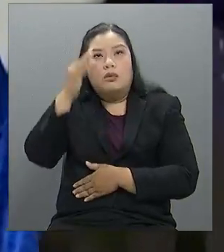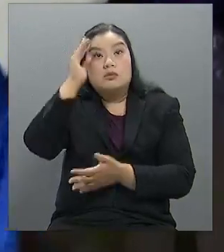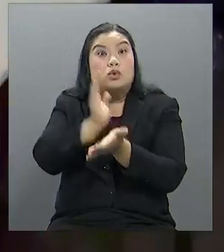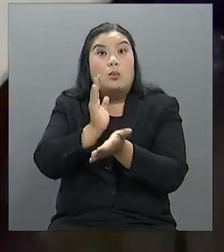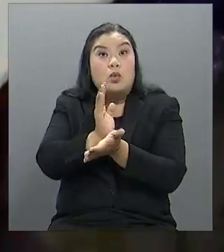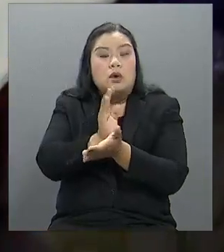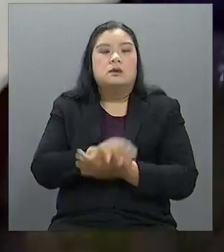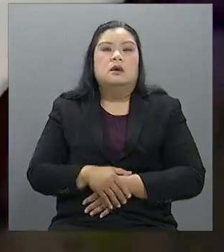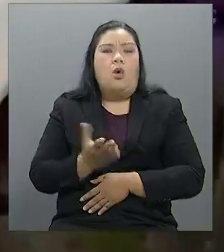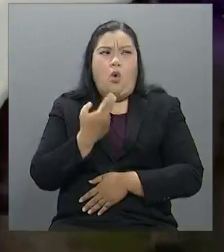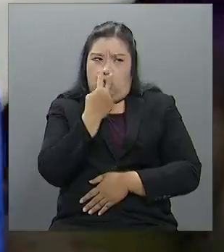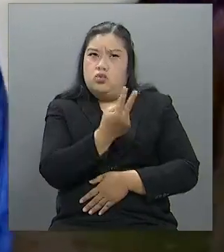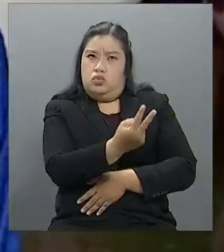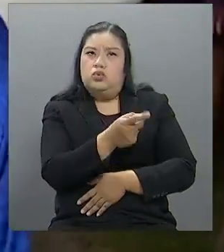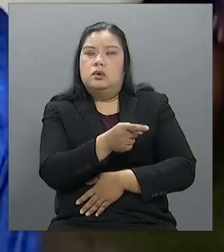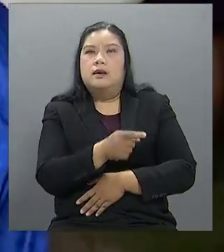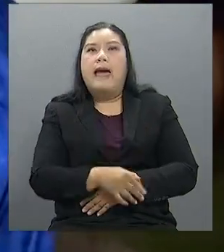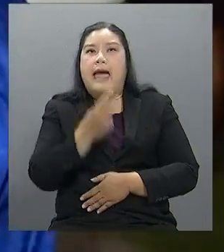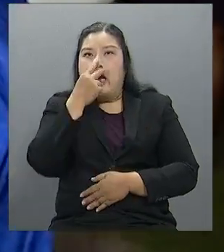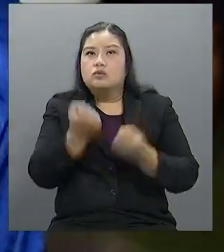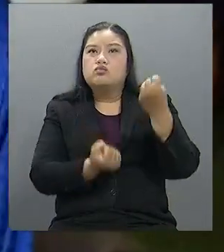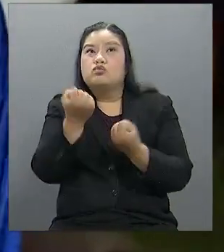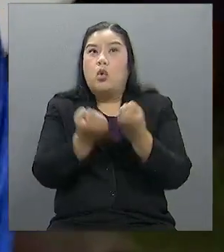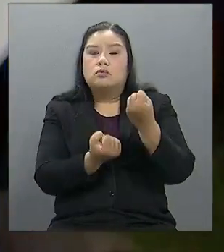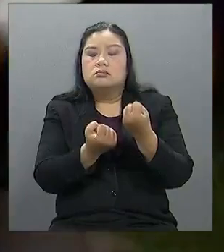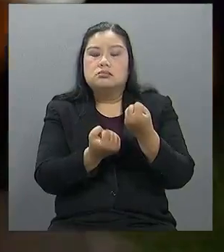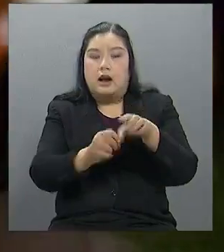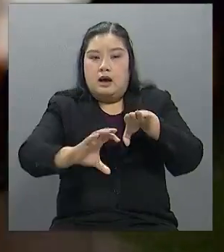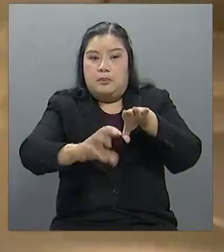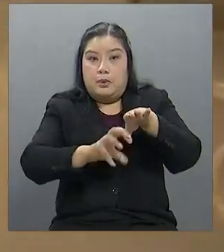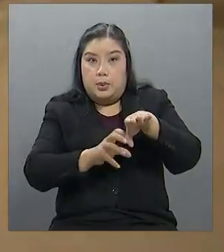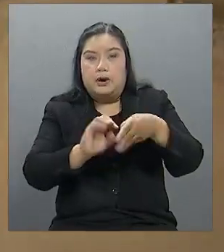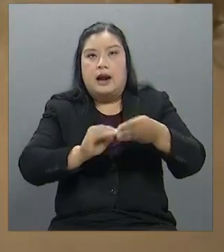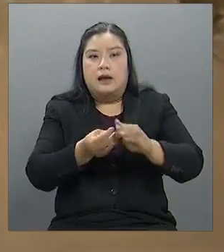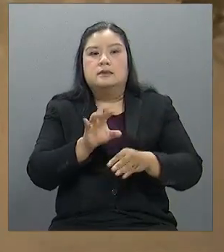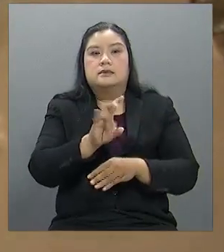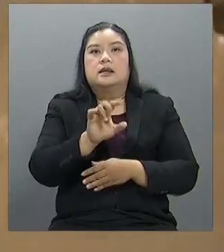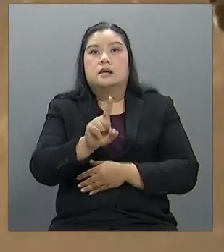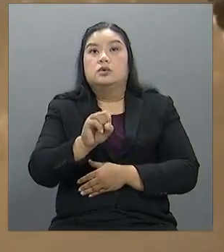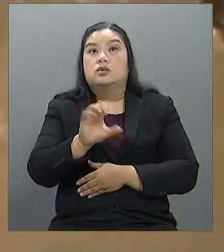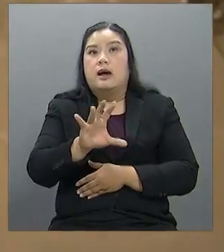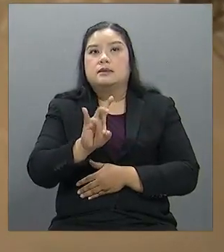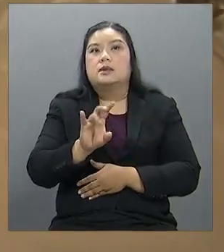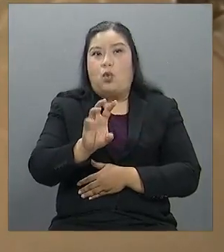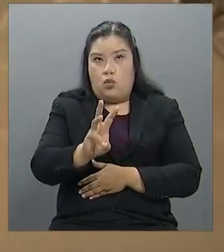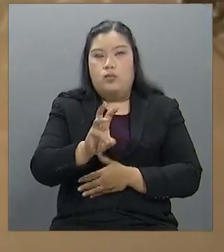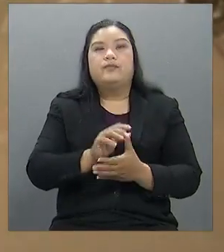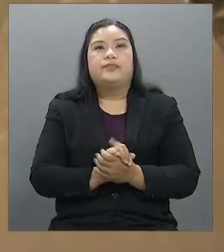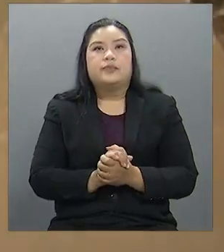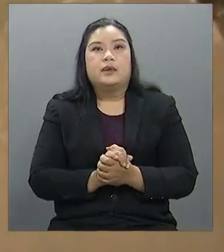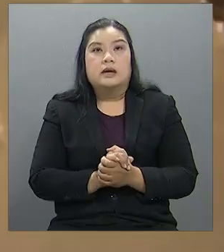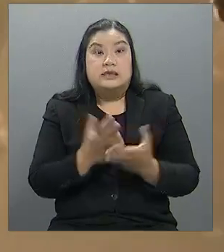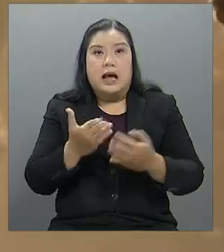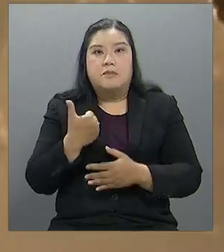ตุนะคะก็พบรถบรรทุกพ่วงขนาดใหญ่หมายเลขทะเบียน710576นครราชสีมามีนายอนัน